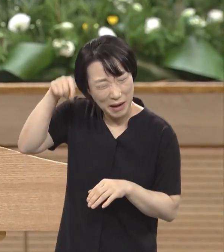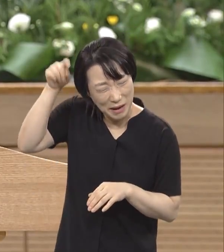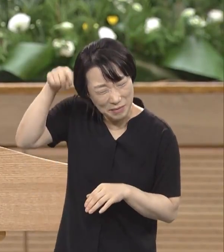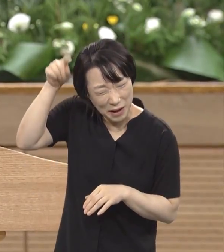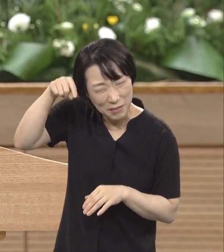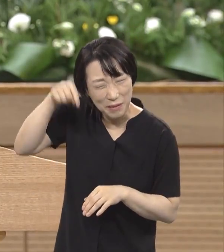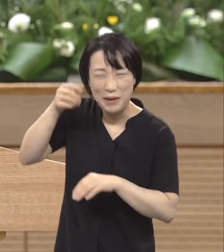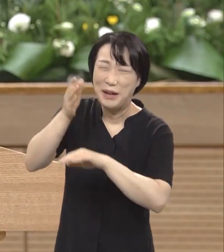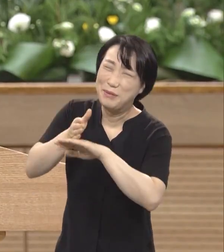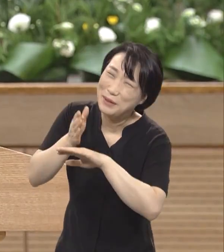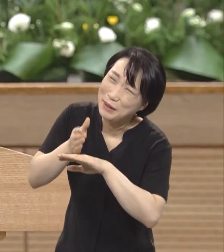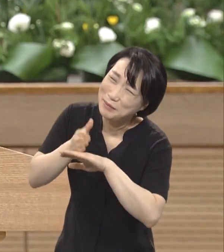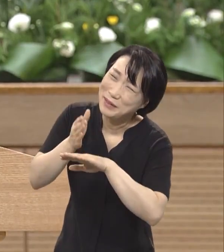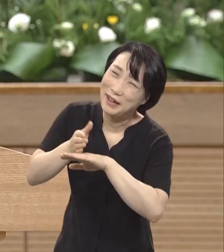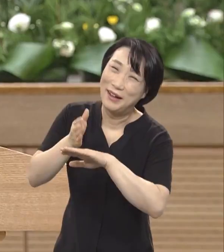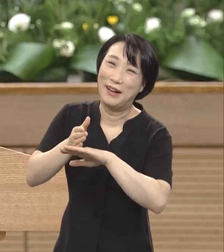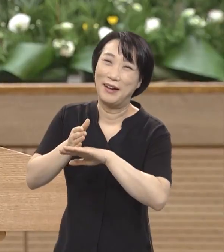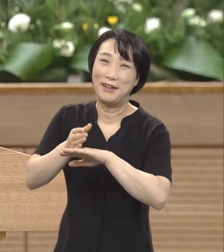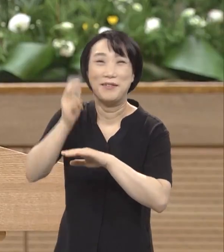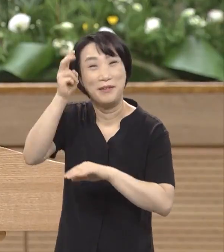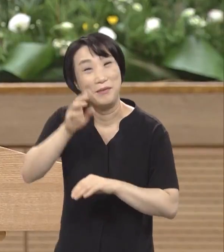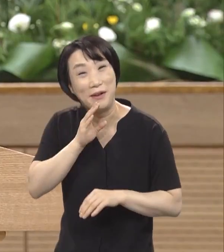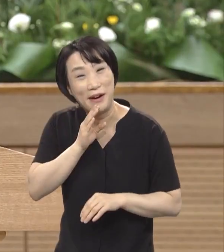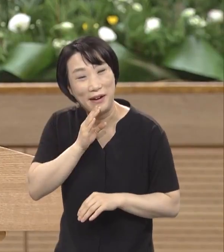매일 감사하고